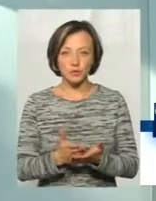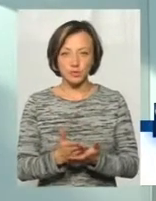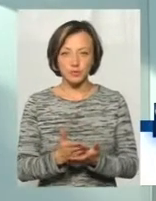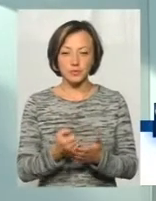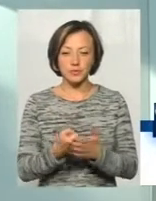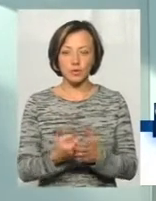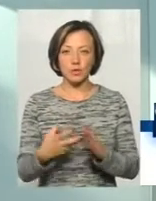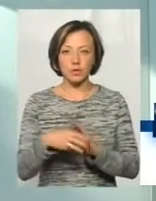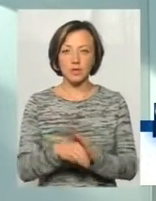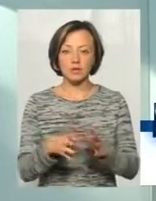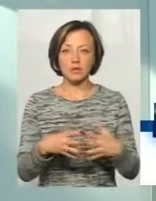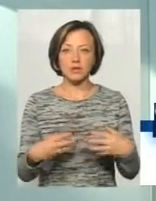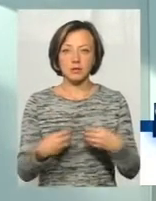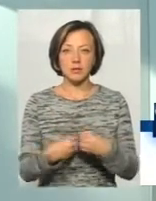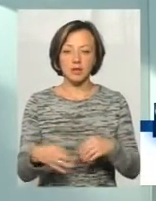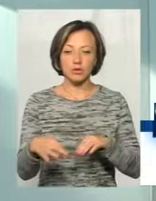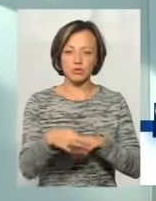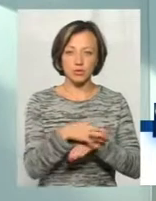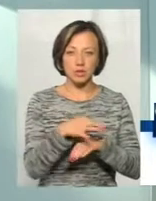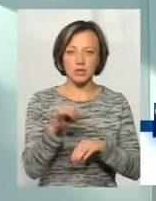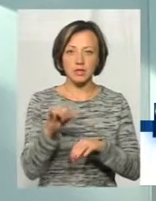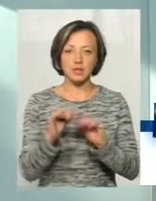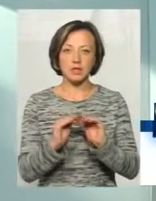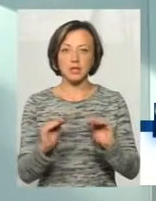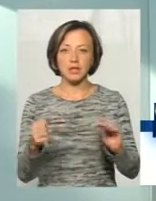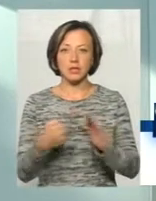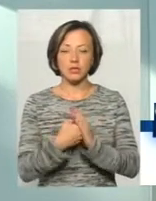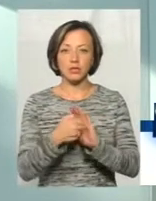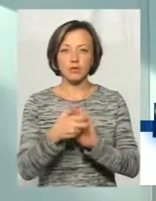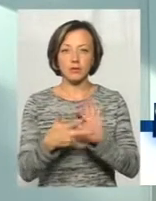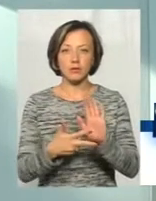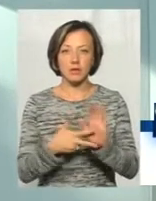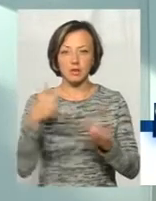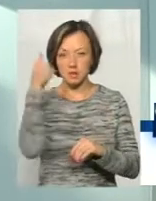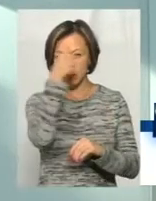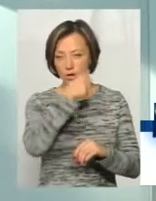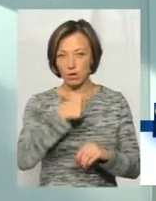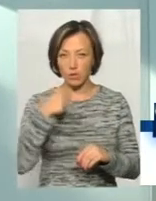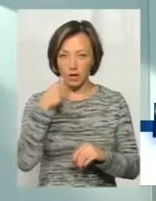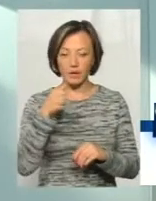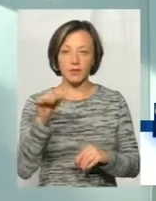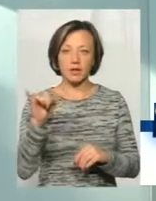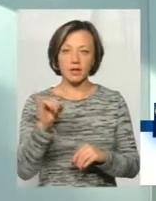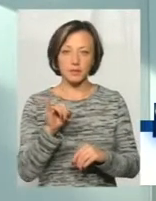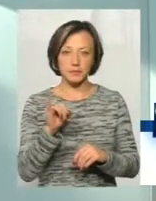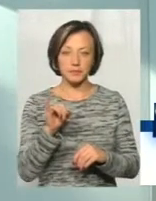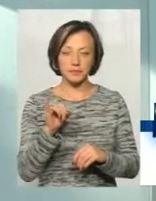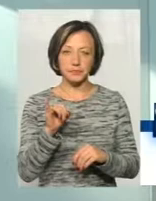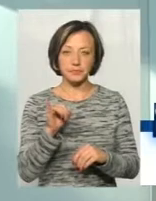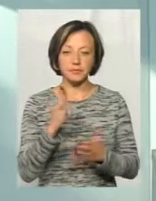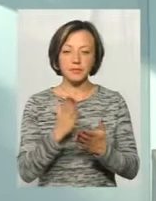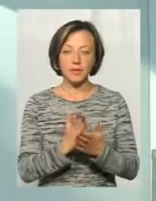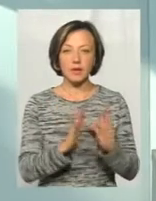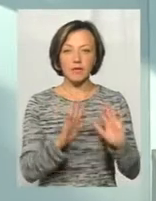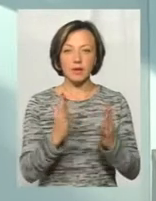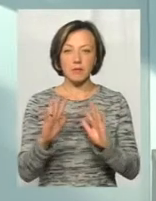сім'ї пільговика включається дружина та діти до 18 років. А при цьому є випадки,